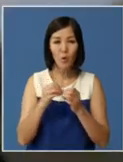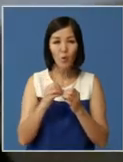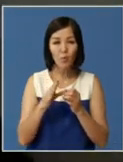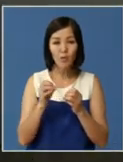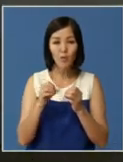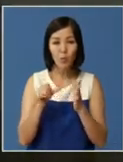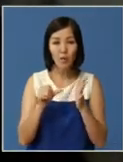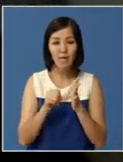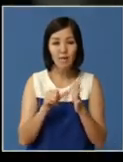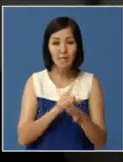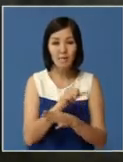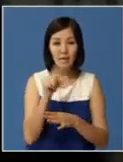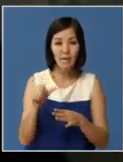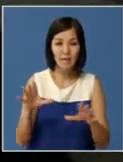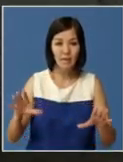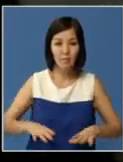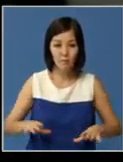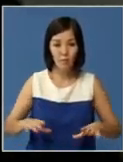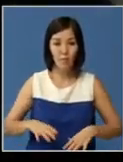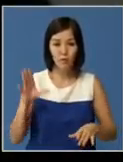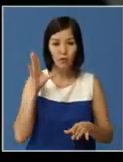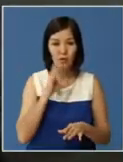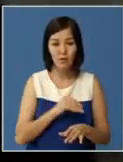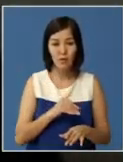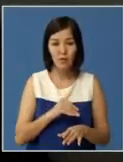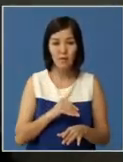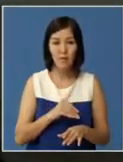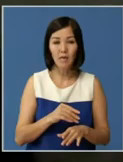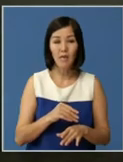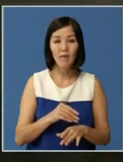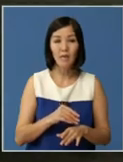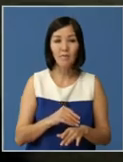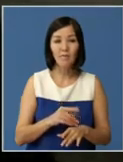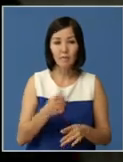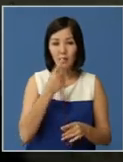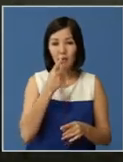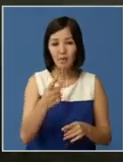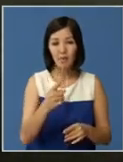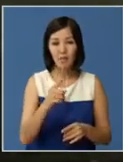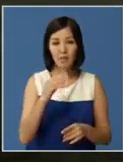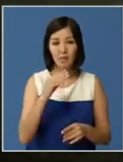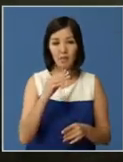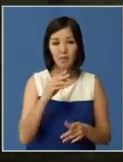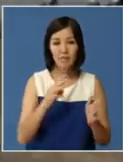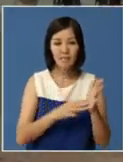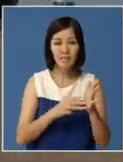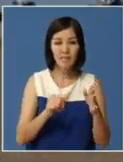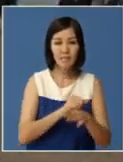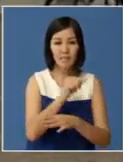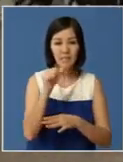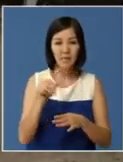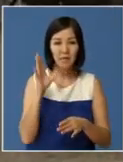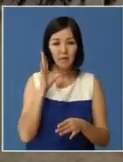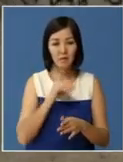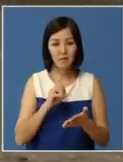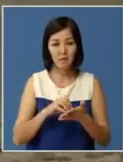діттеген межеге жететін көрінеді. Көкпекті елді мекенінен Екпін ауылына дейін созылған қашықтықты Қызыл жиреннің 8 сағатта шауып өткені